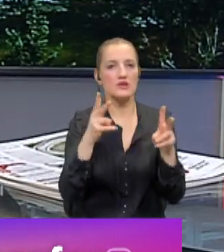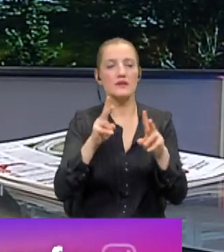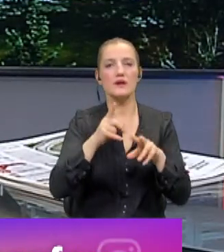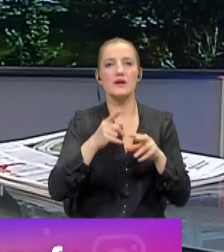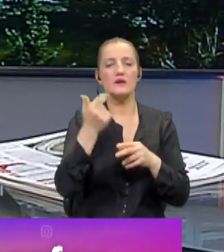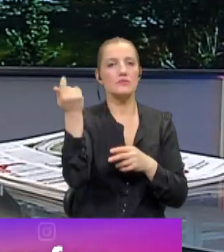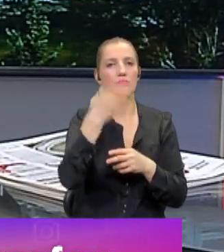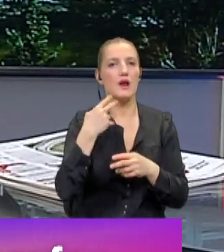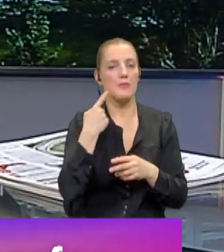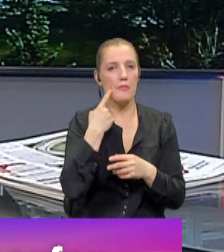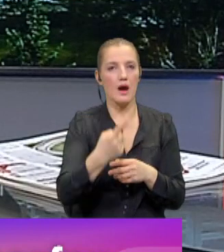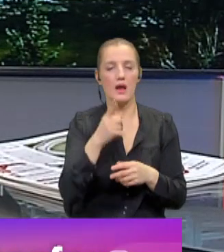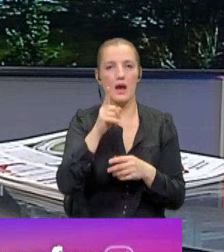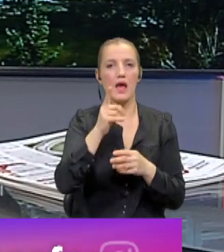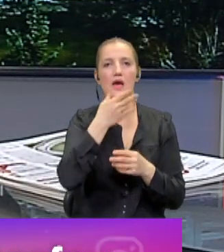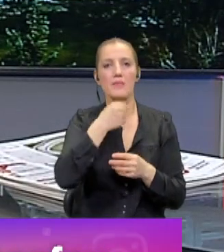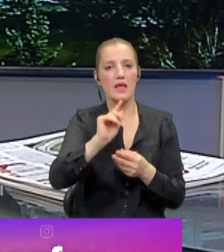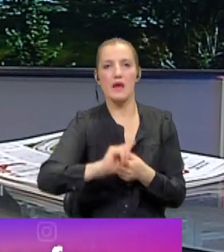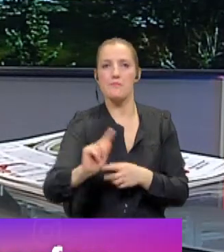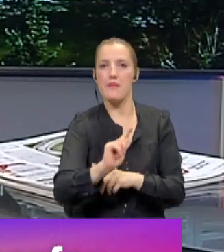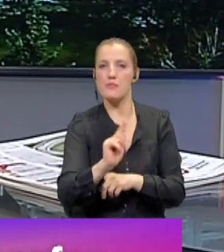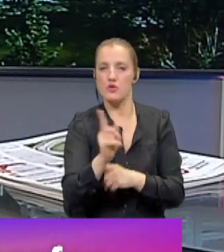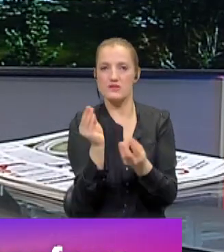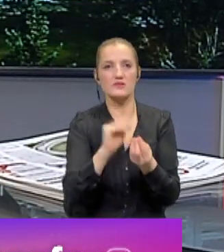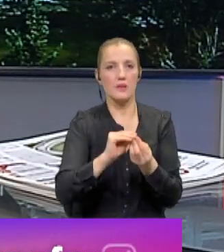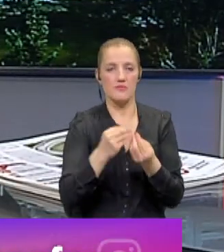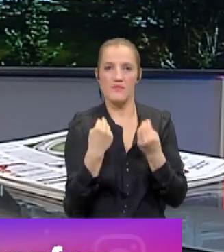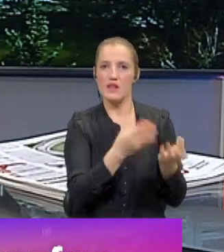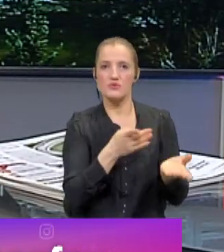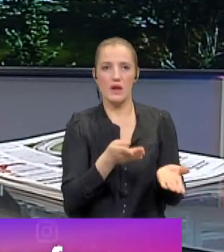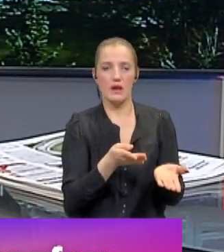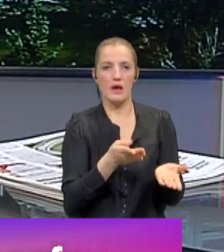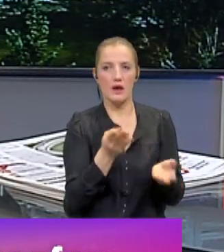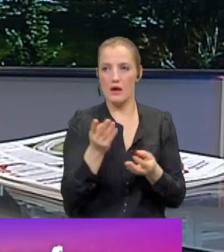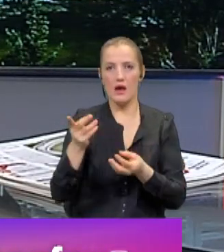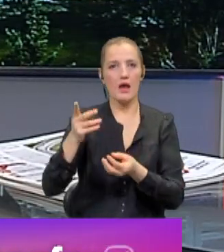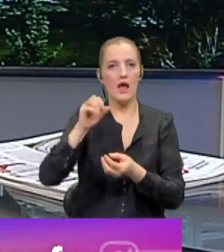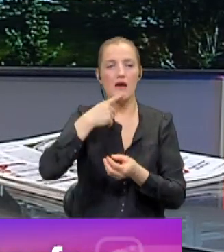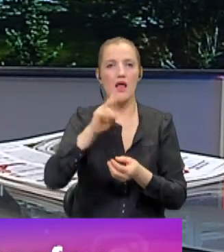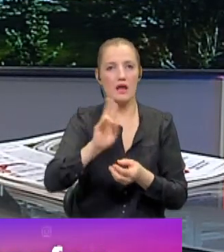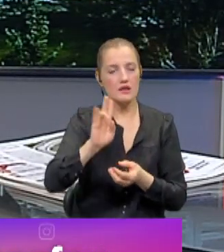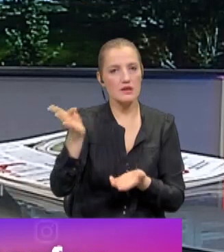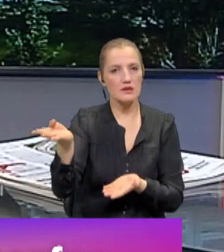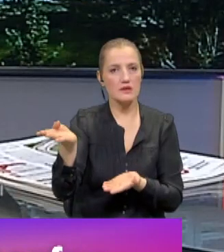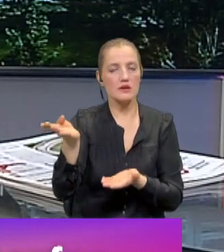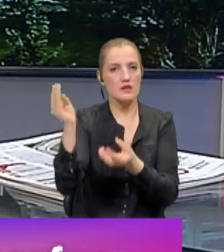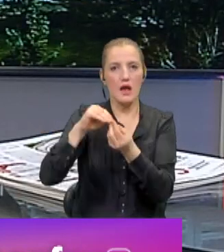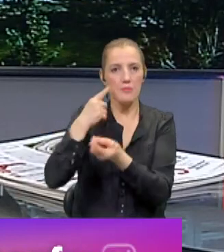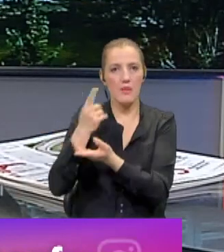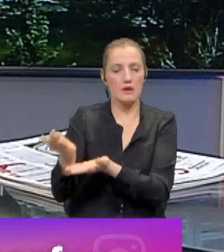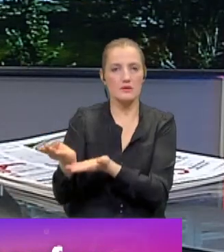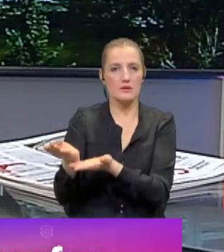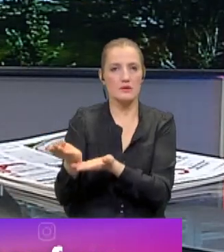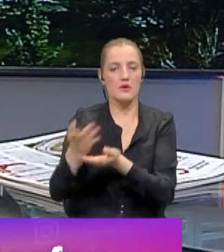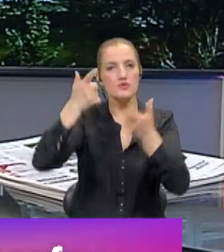rakamlarına bakarak emekliye memura zam verilecek bu ülkede bu yapılan zamma bakın elektrik şirketleri sorumlu